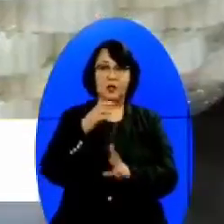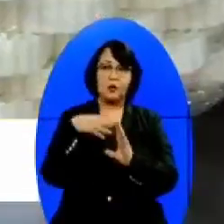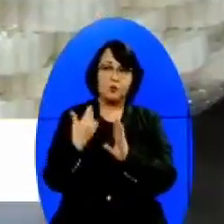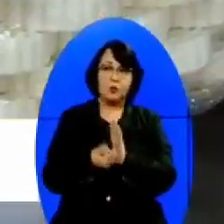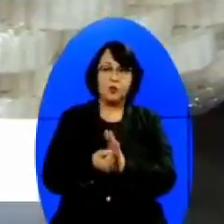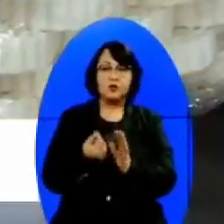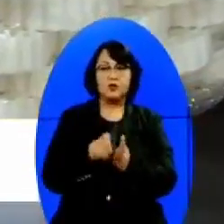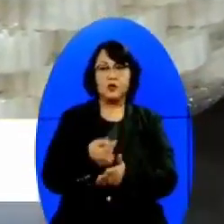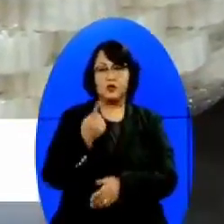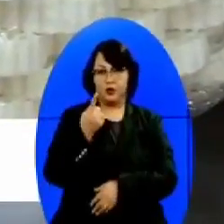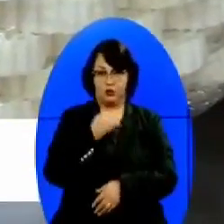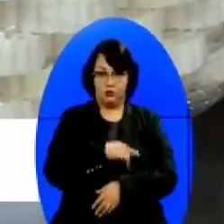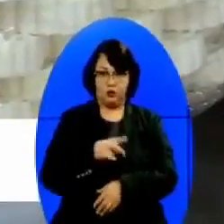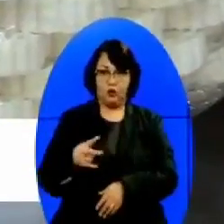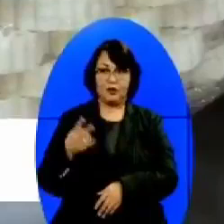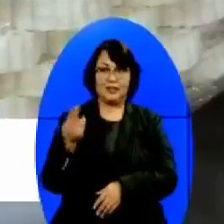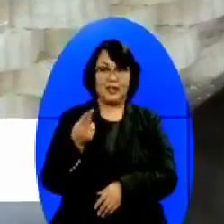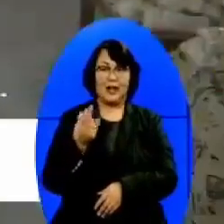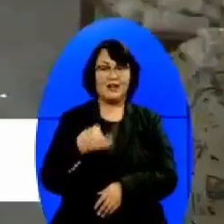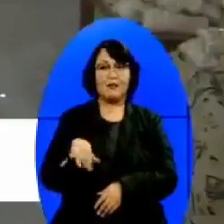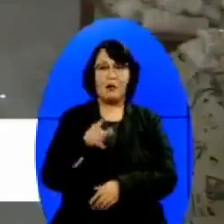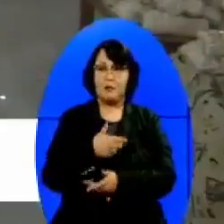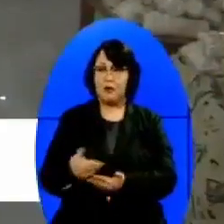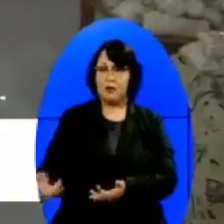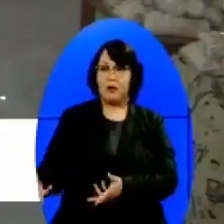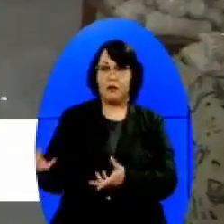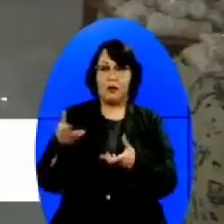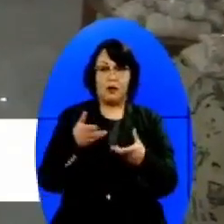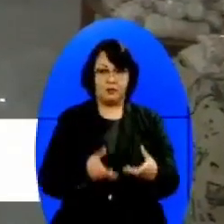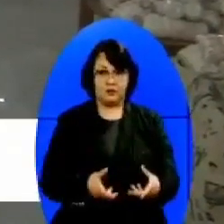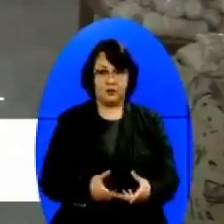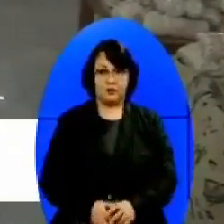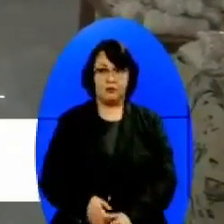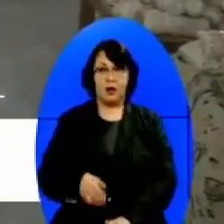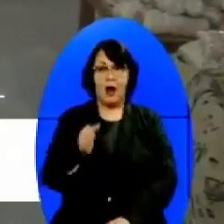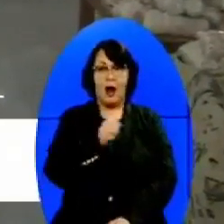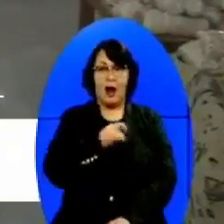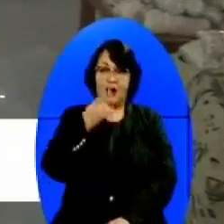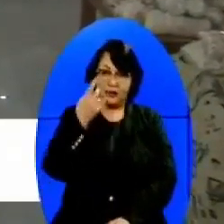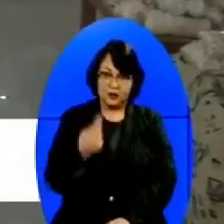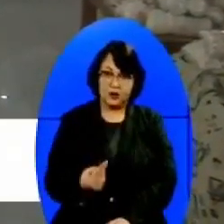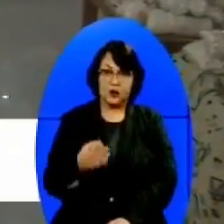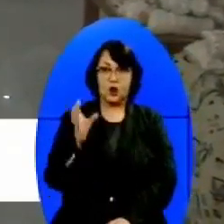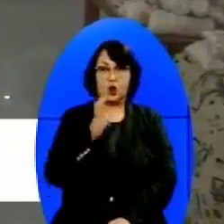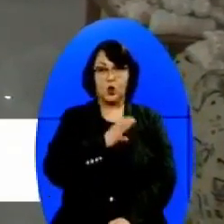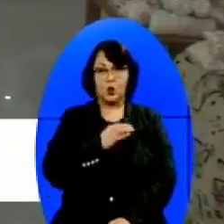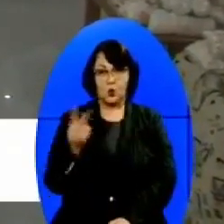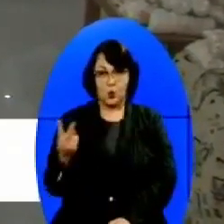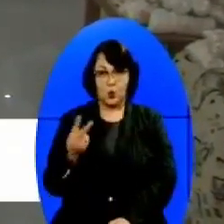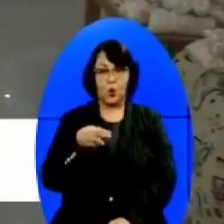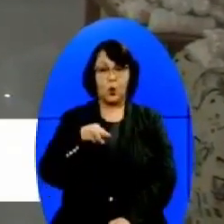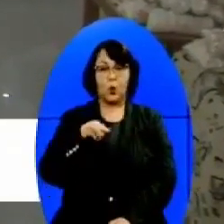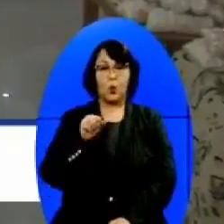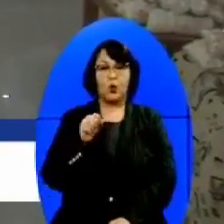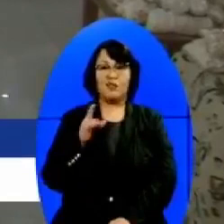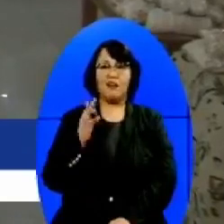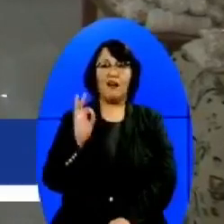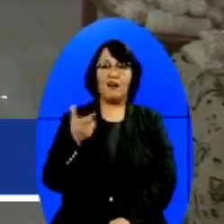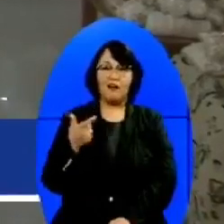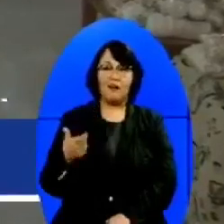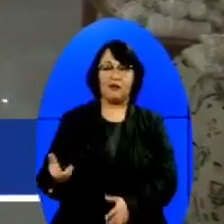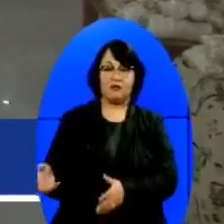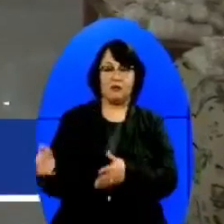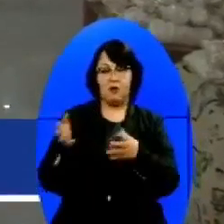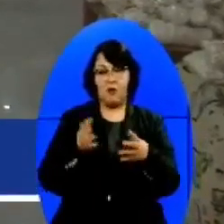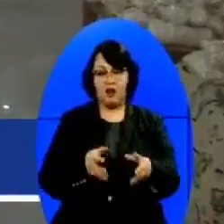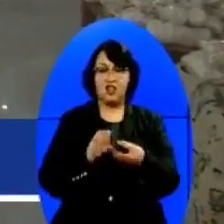ойролцоогоор 1 тонн орчим цагаан эдэтэй ирсэн байна. Одоо энэ цагаан эдэнүүдэн болохоор арц, сүү, таргаараа хийсэн.